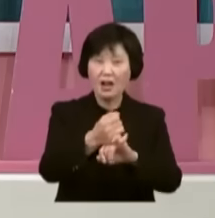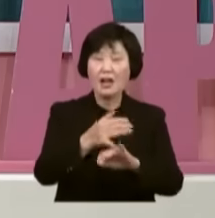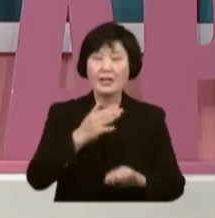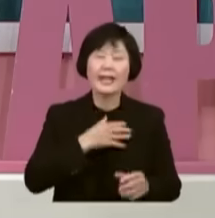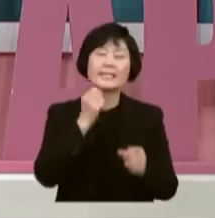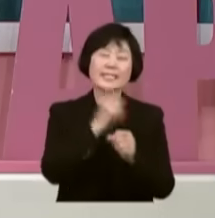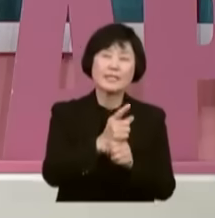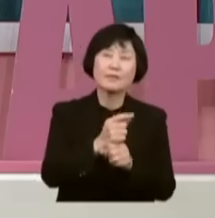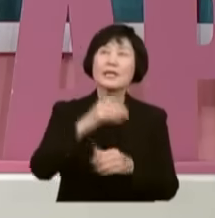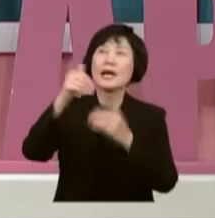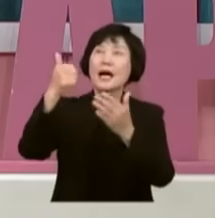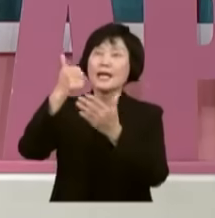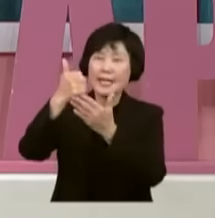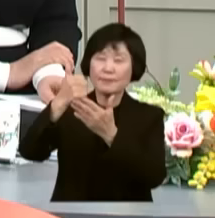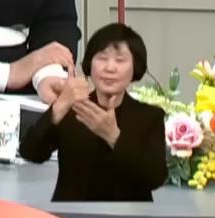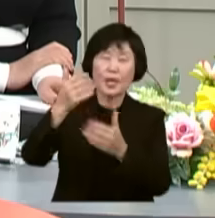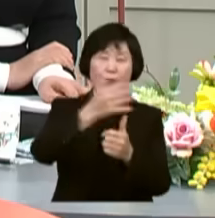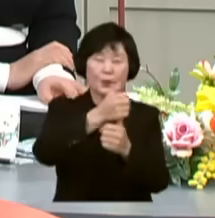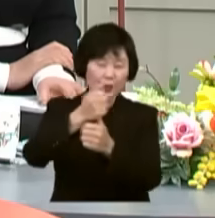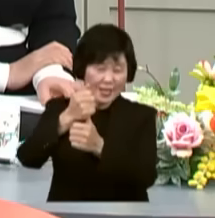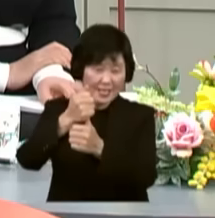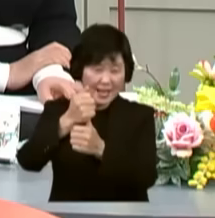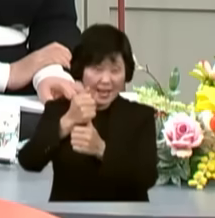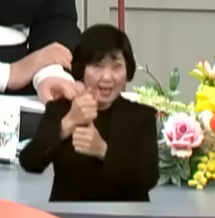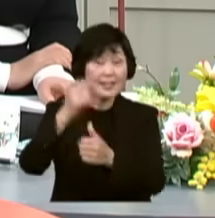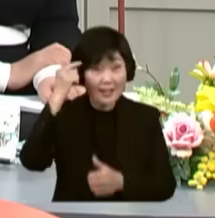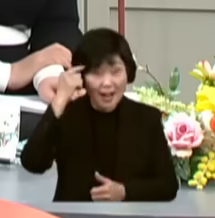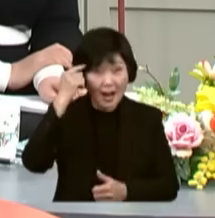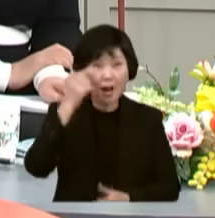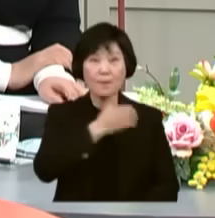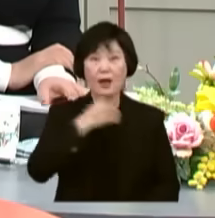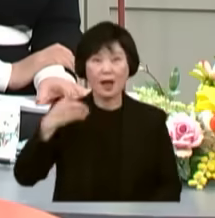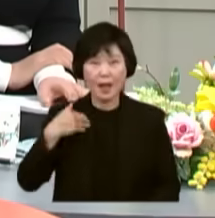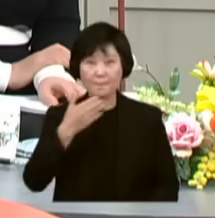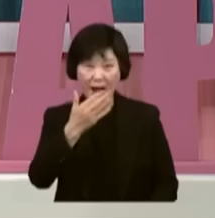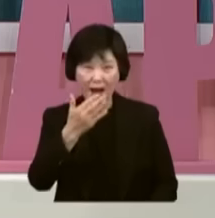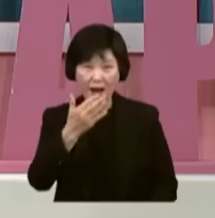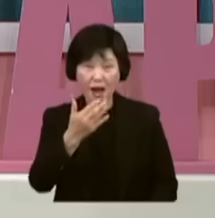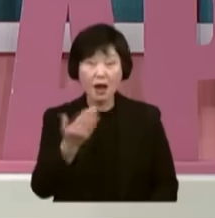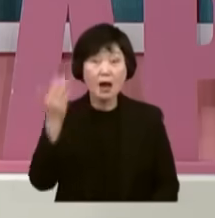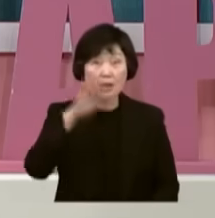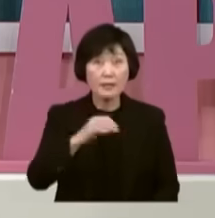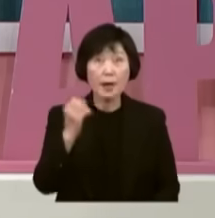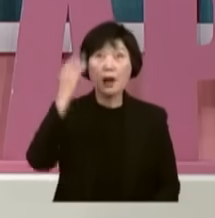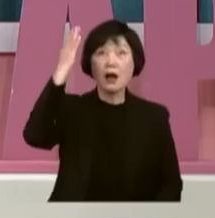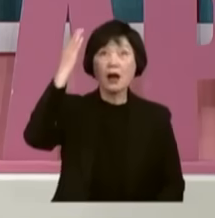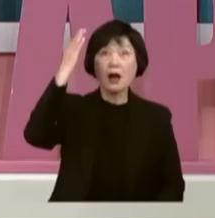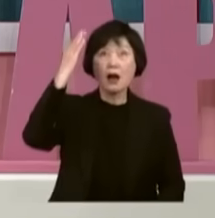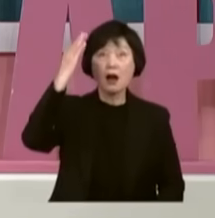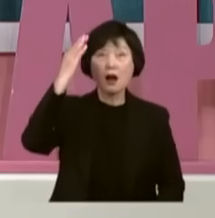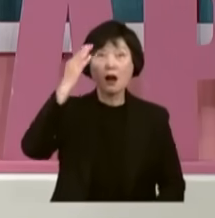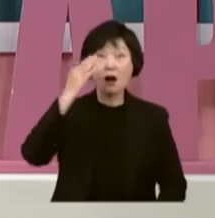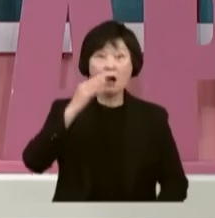가지면은 자신감 너무너무 생기잖아요. 예. 근데 깜빡 잊고서 기도를 안 하고 무대 올라오면 내 스스로가 막 무너지는 것